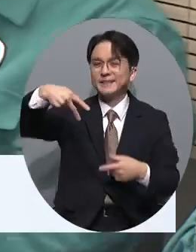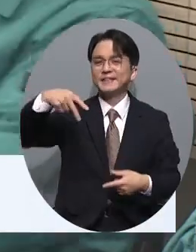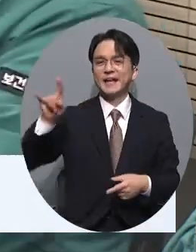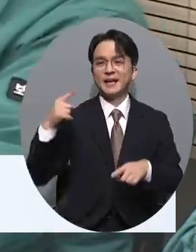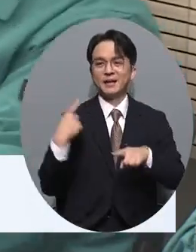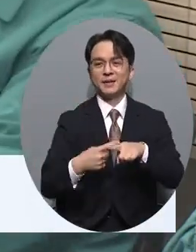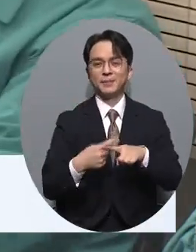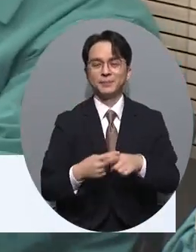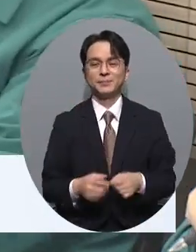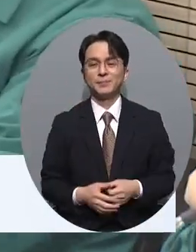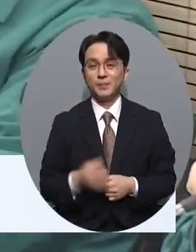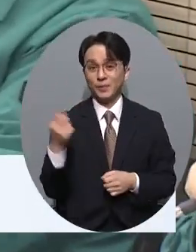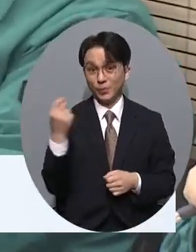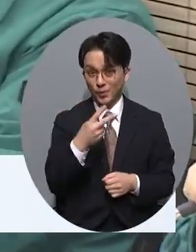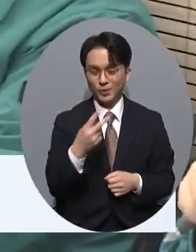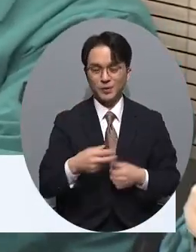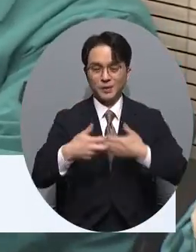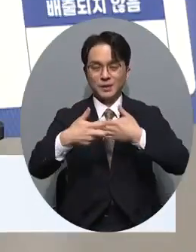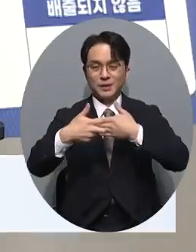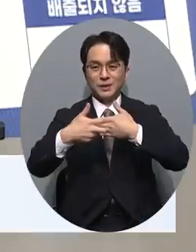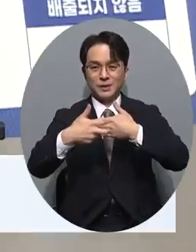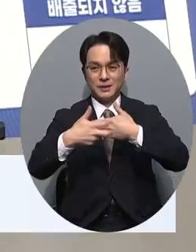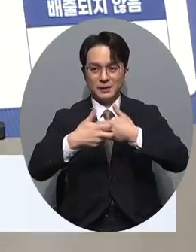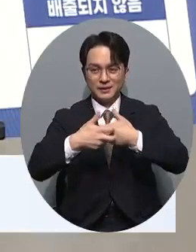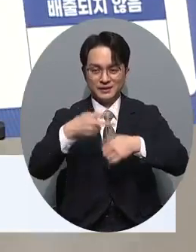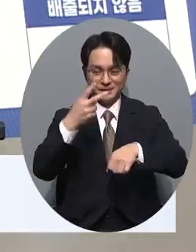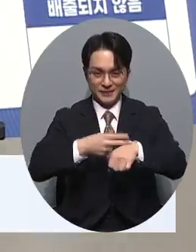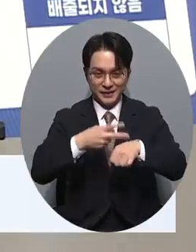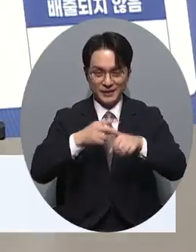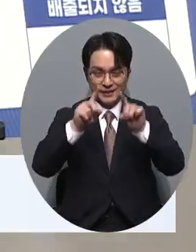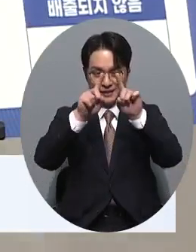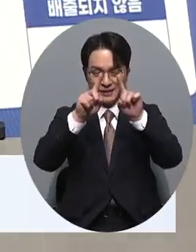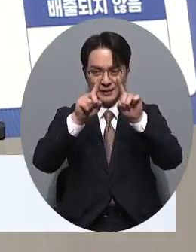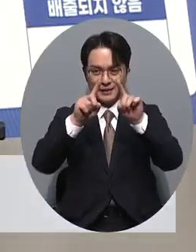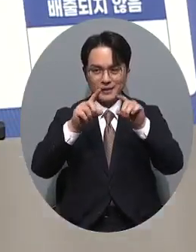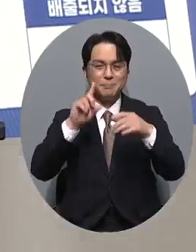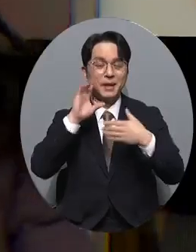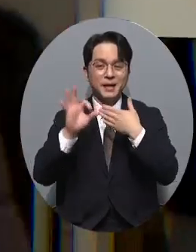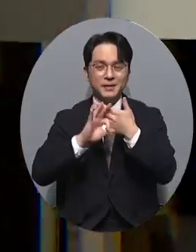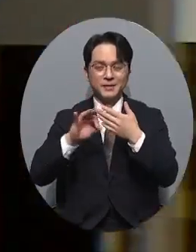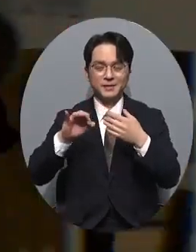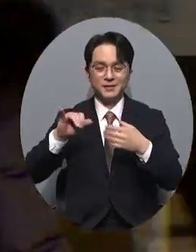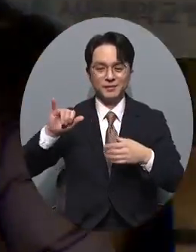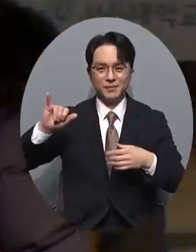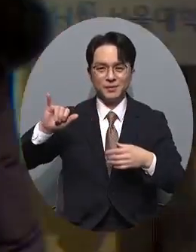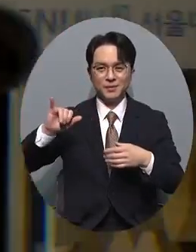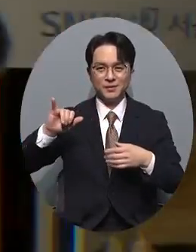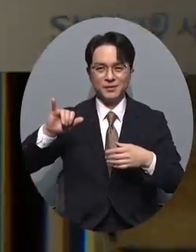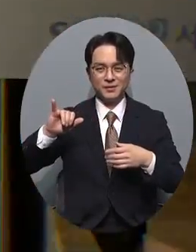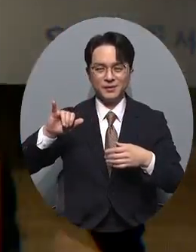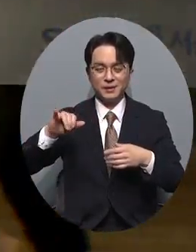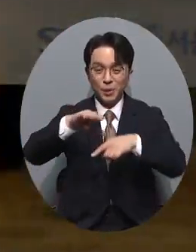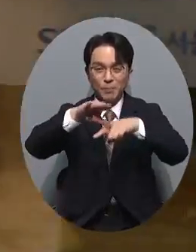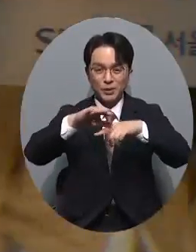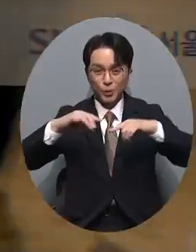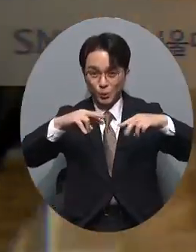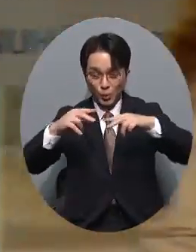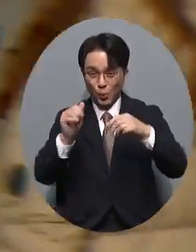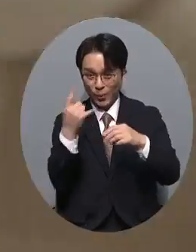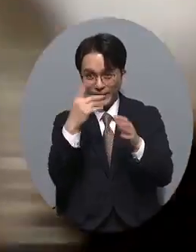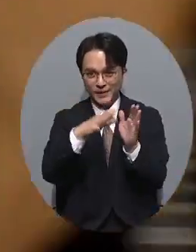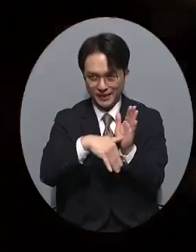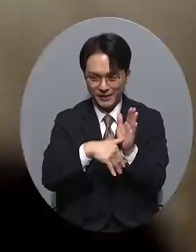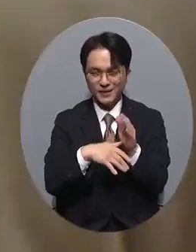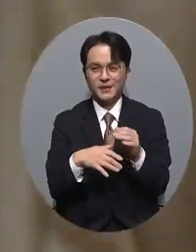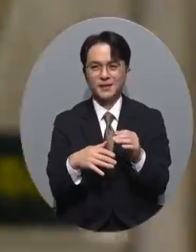데이트 몇 번 했다고 성폭력을 해도 되냐는 과격한 표현도 쏟아냈습니다 방송 토론에서는 지역인재 전형 확대와